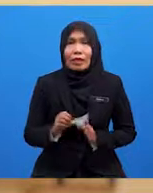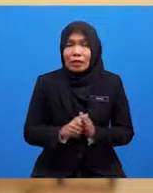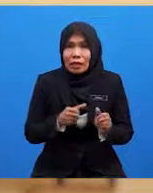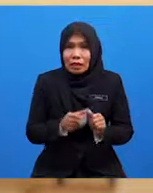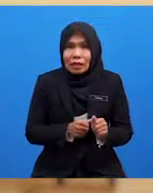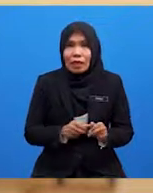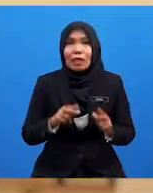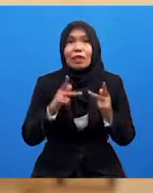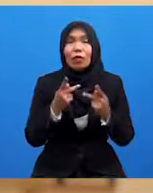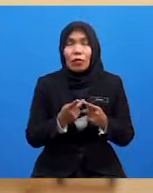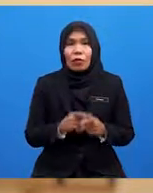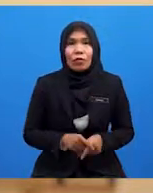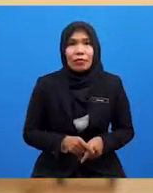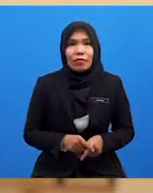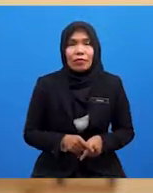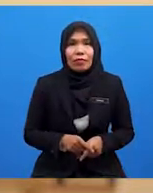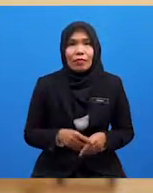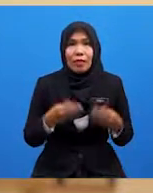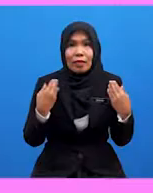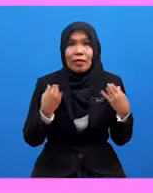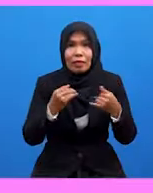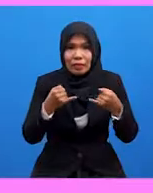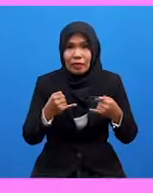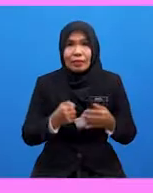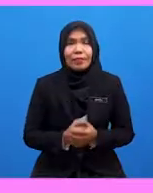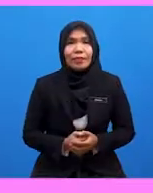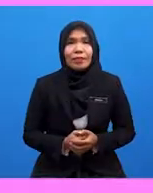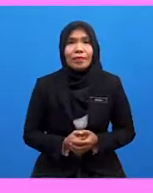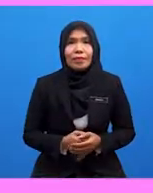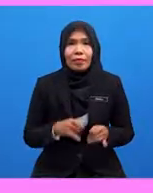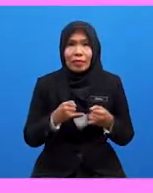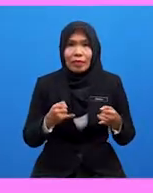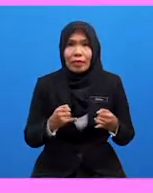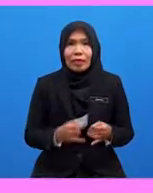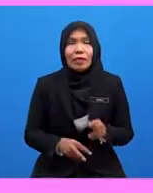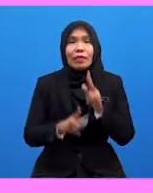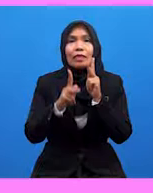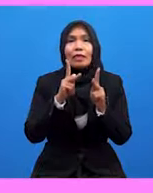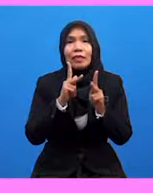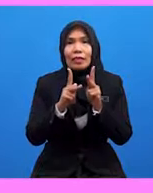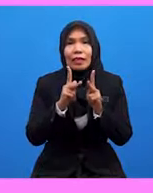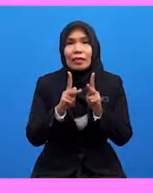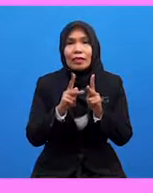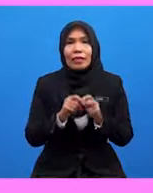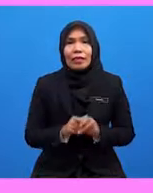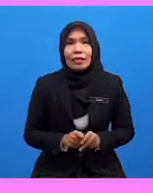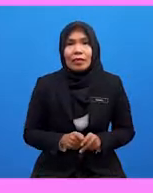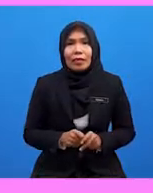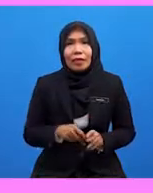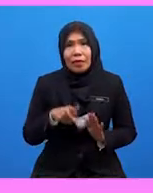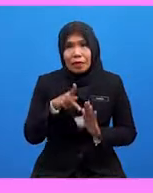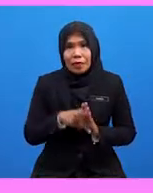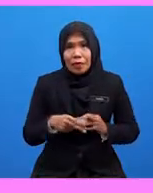kata tugas ini mempunyai jenis-jenisnya. Jenis kata penyambung ayat ialah kata